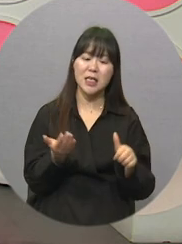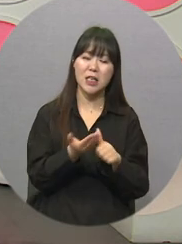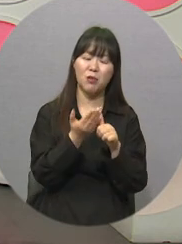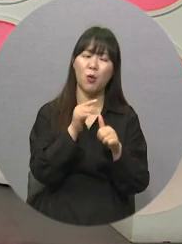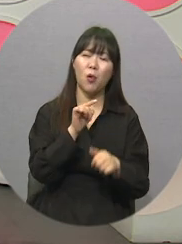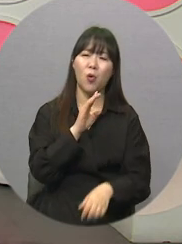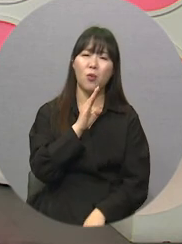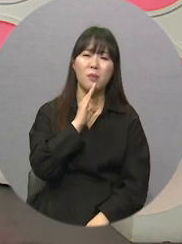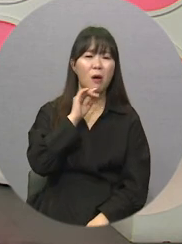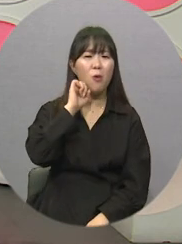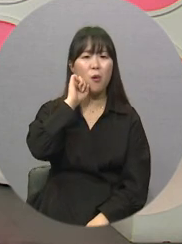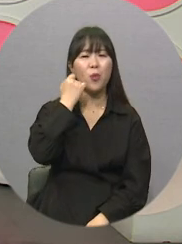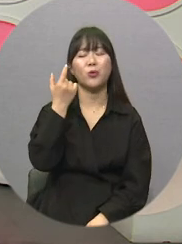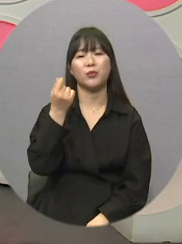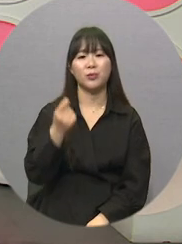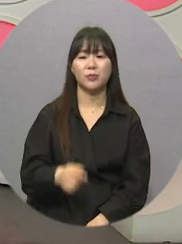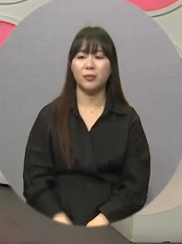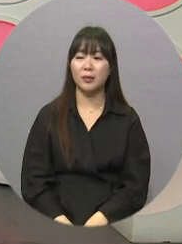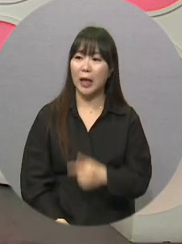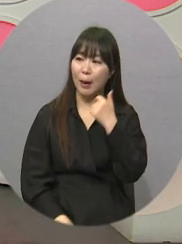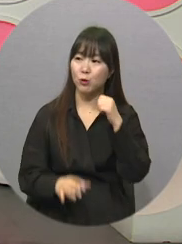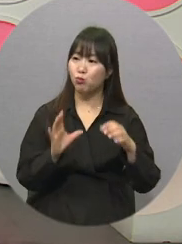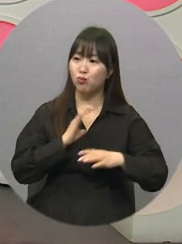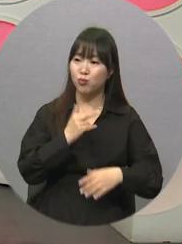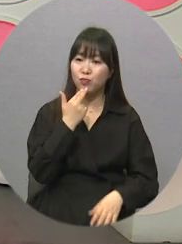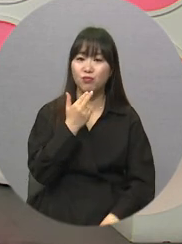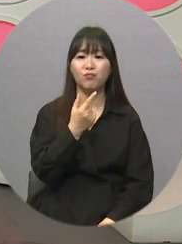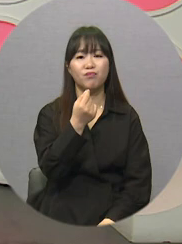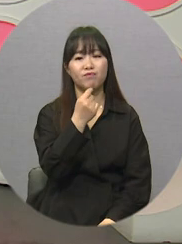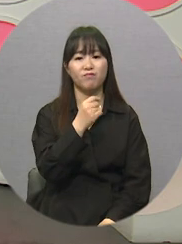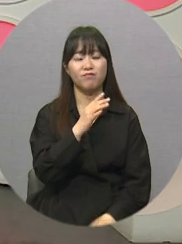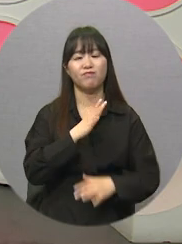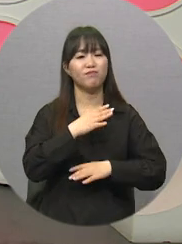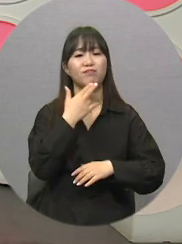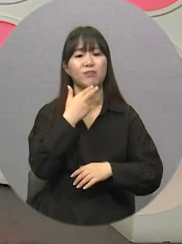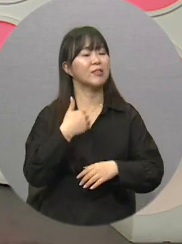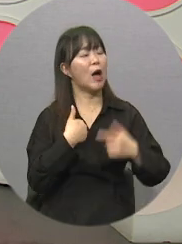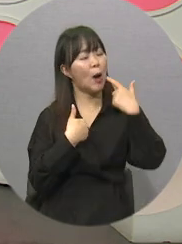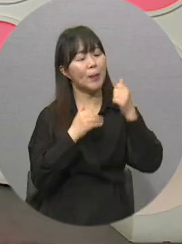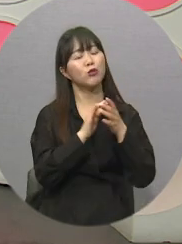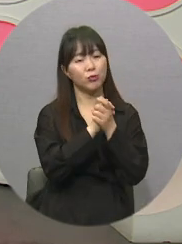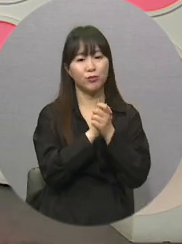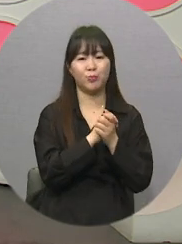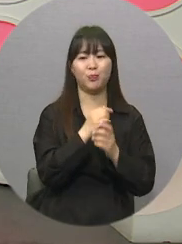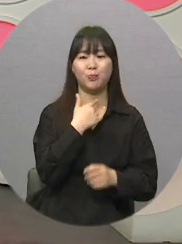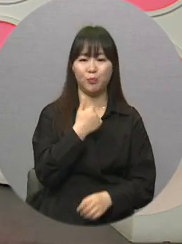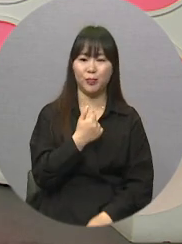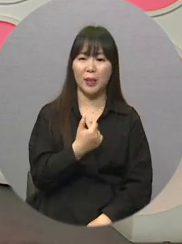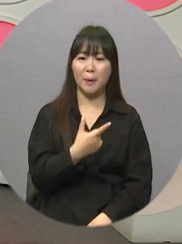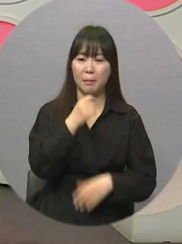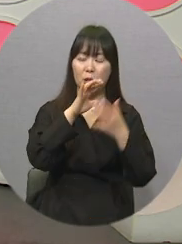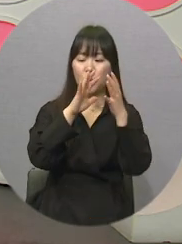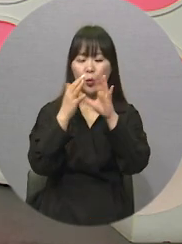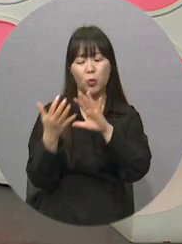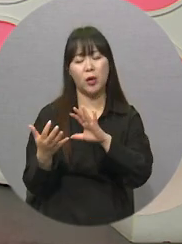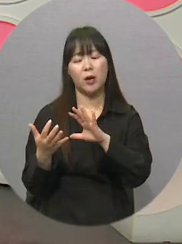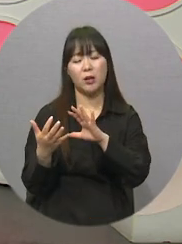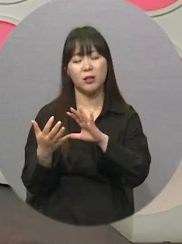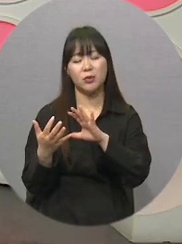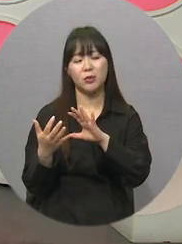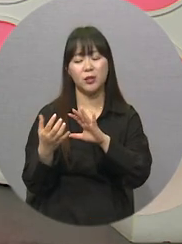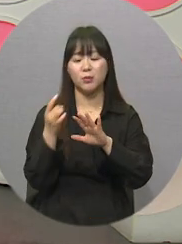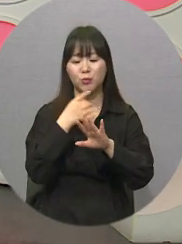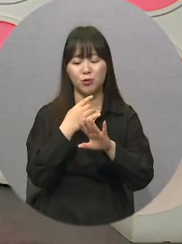거가 어려운 일일 것 같아요. 아버님이 안 무서웠나 봐요. 아, 저는 안 무서웠어요. 저는 아빠랑 그랬구나. 되게 친했어요. 네. 일찍 돌아가셔서 문제지.